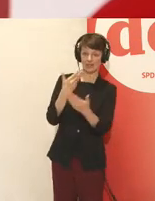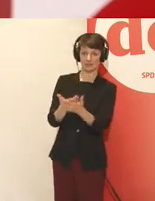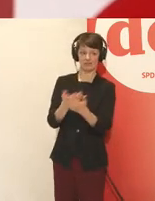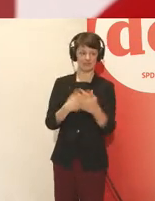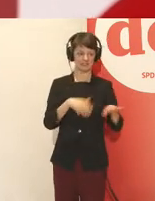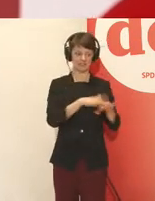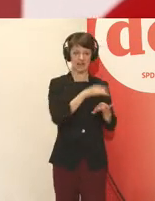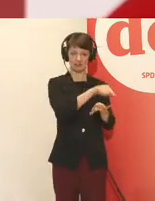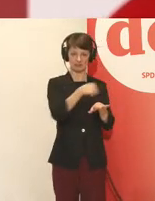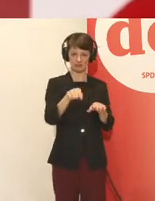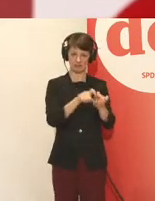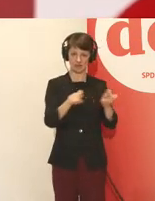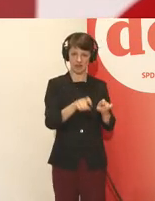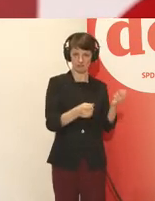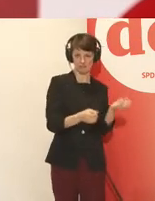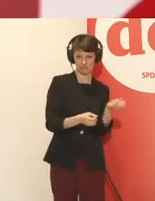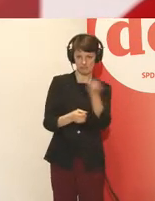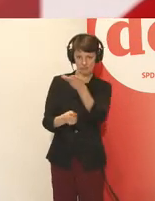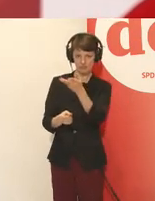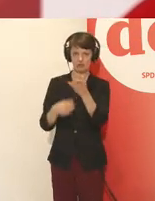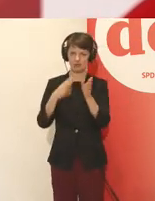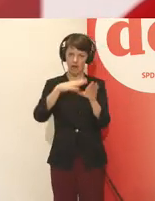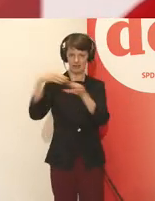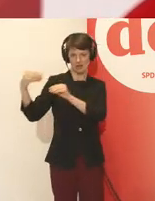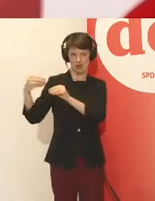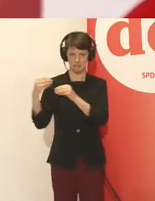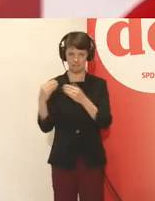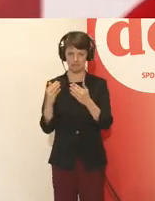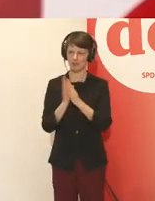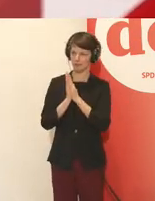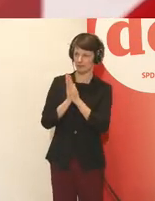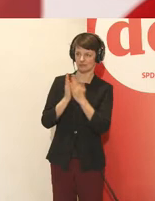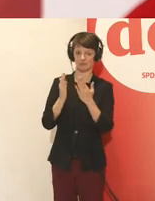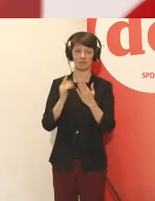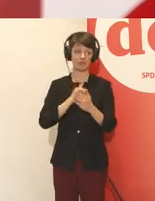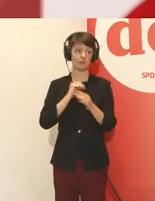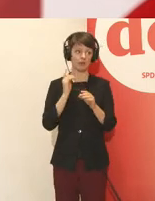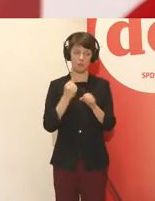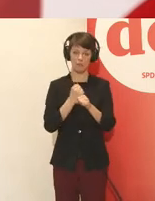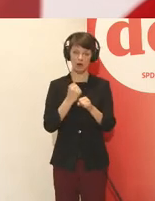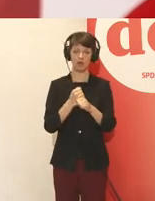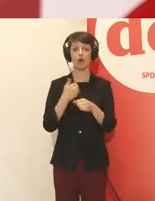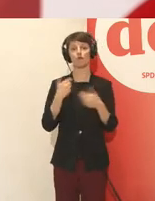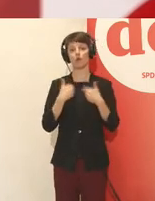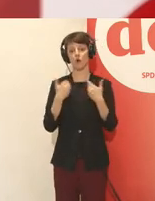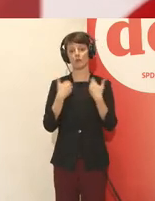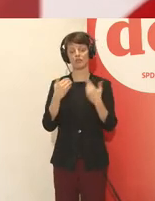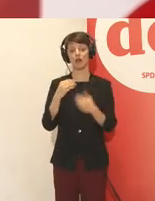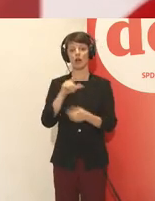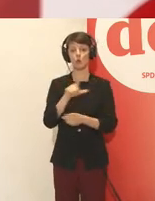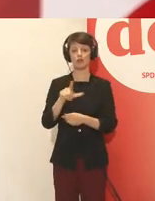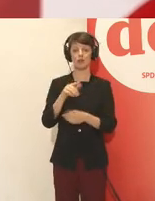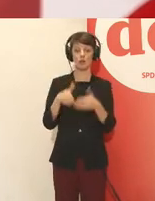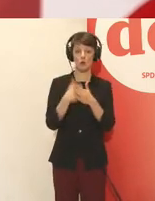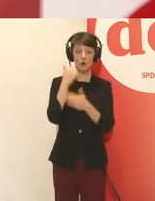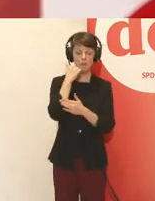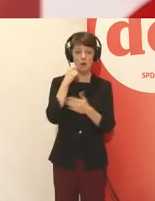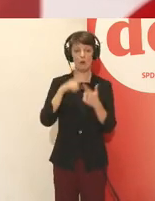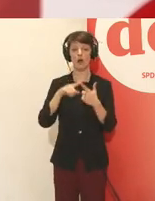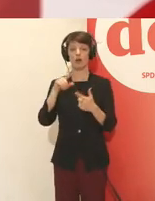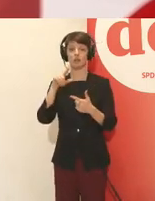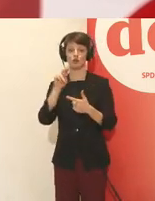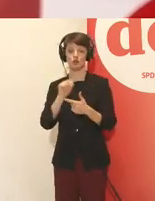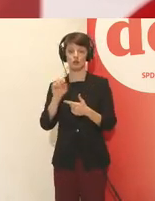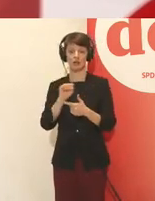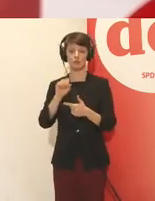netz kommt zusammen mit dem was ich selbst auch machen werde ich freue mich auf luisa neubauer marcel fritsche und